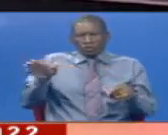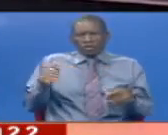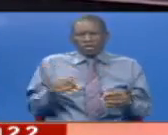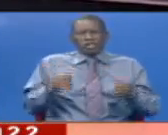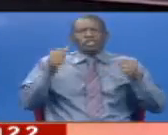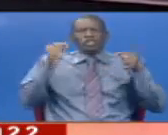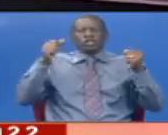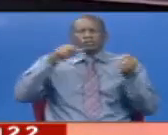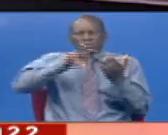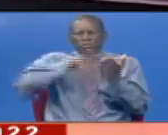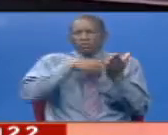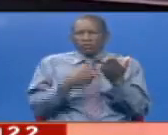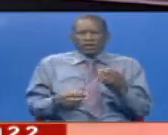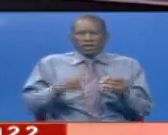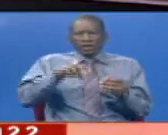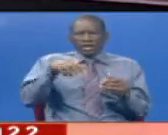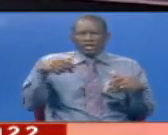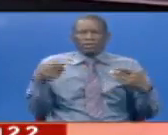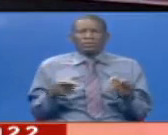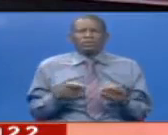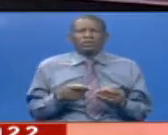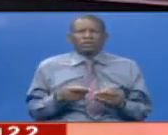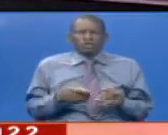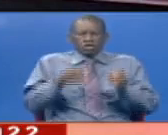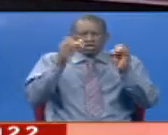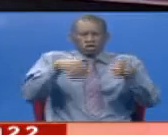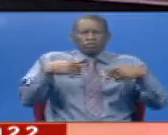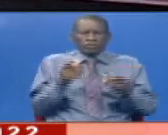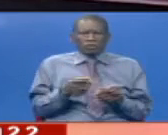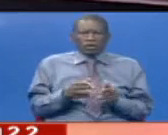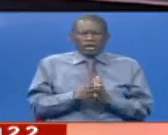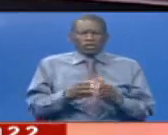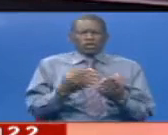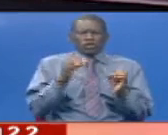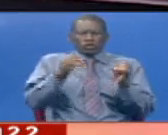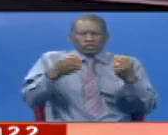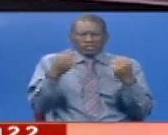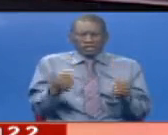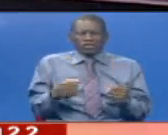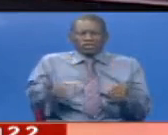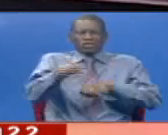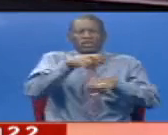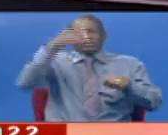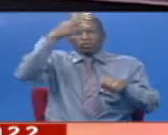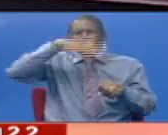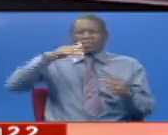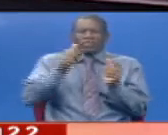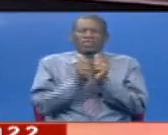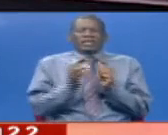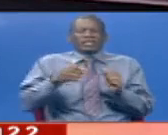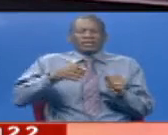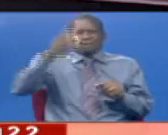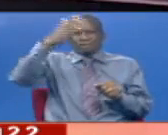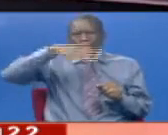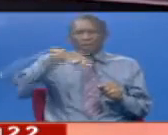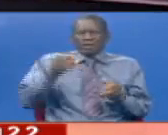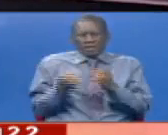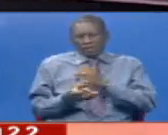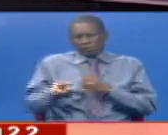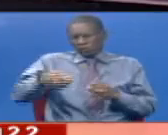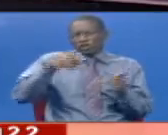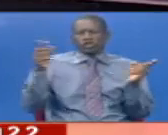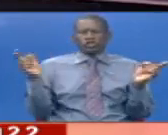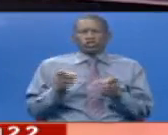vigogo wameangushwa, wengine damu mpya na kasi mpya na nguvu mpya katika bunge la kitaifa, bunge la 13. Tueleze tu kwa